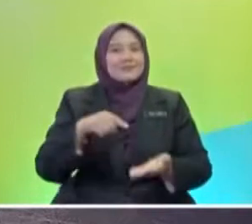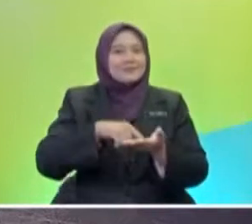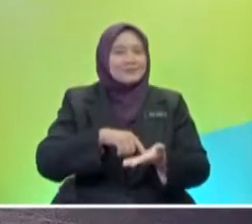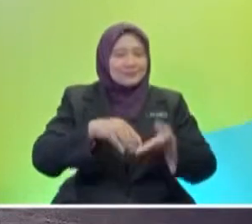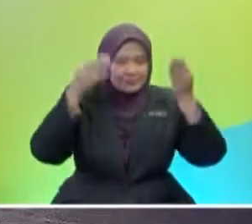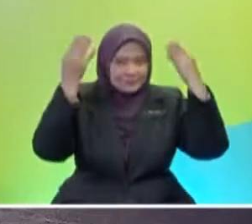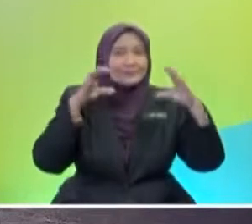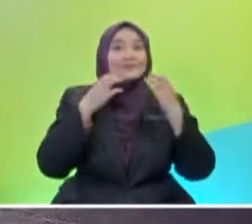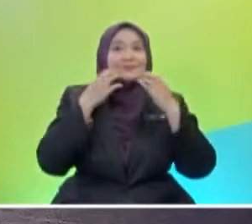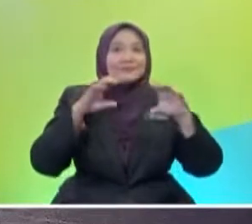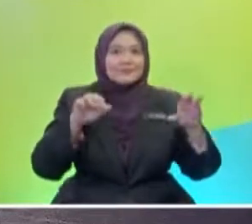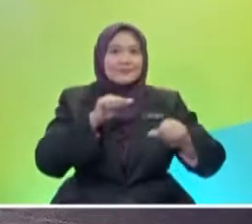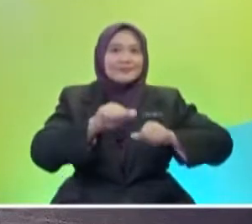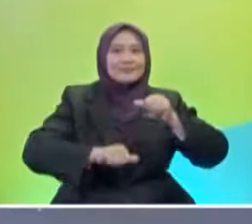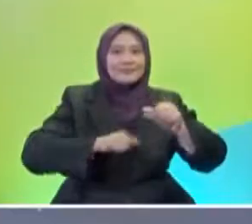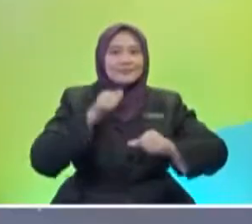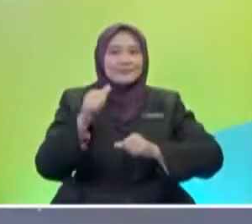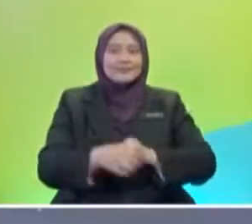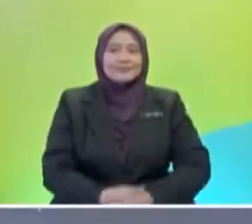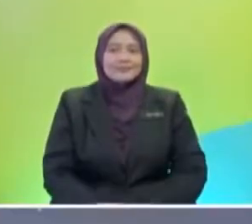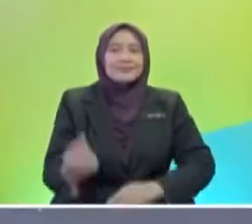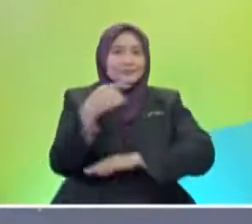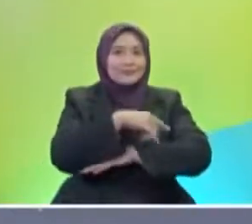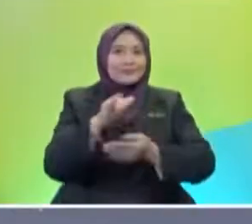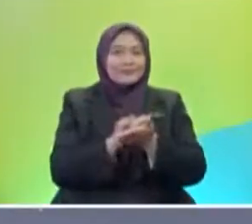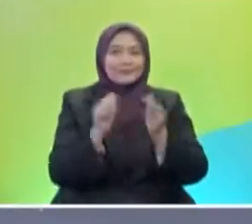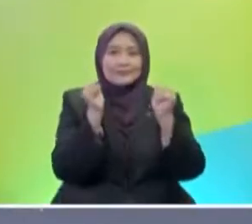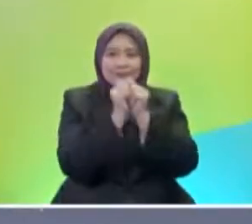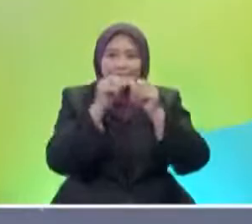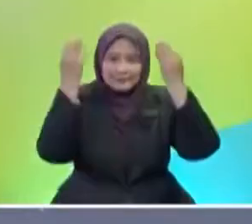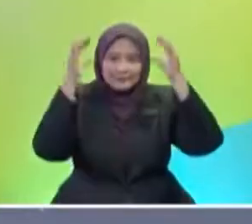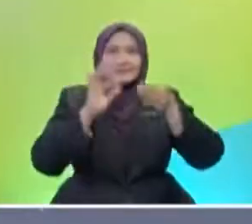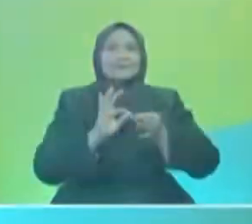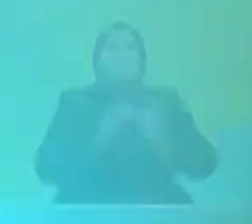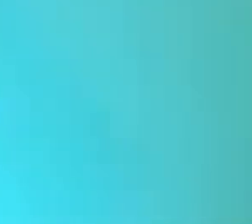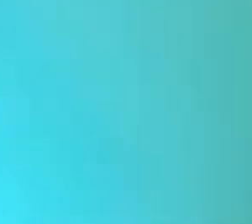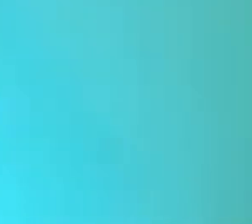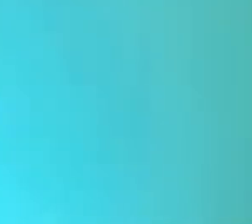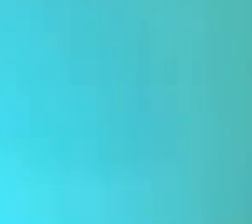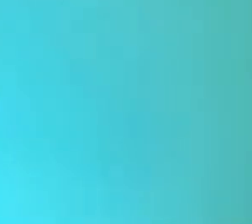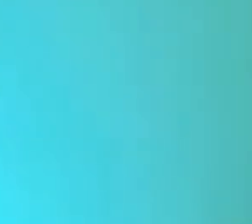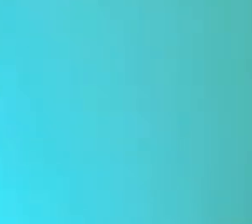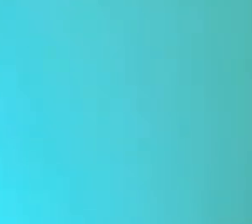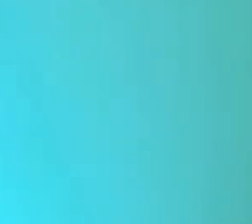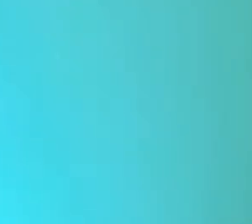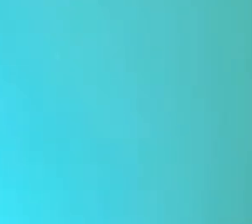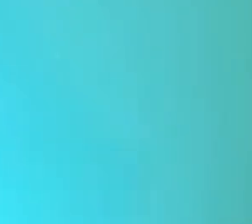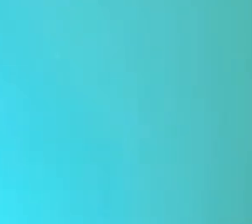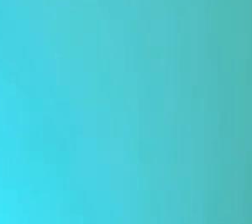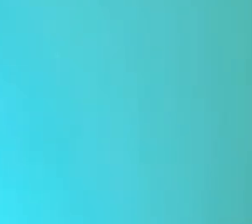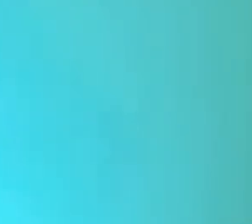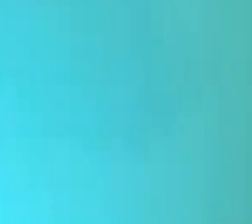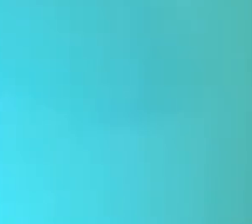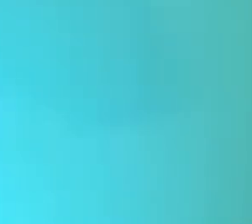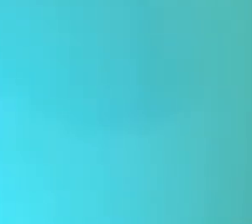kita dan hari ini kita juga dibantu oleh juru bahasa isyarat yaitu cek zaman dari sekolah